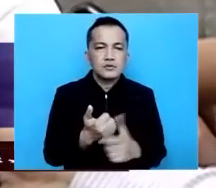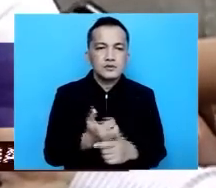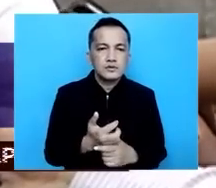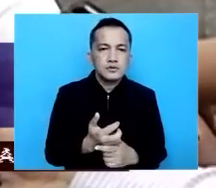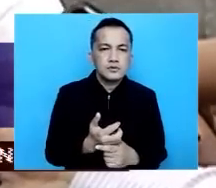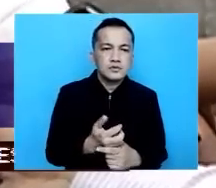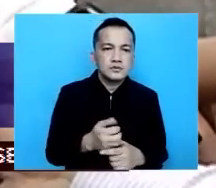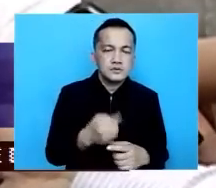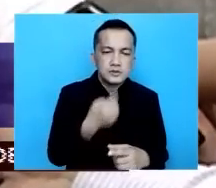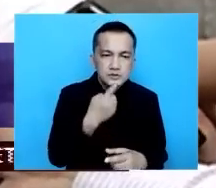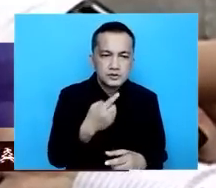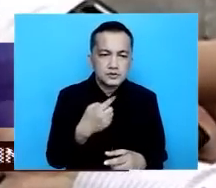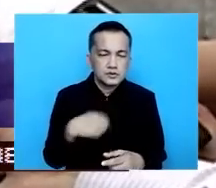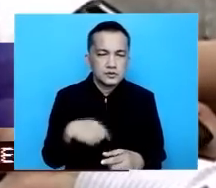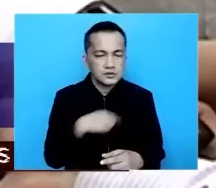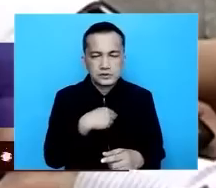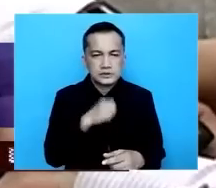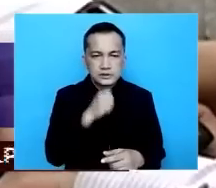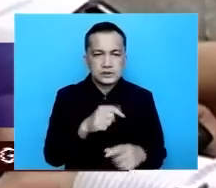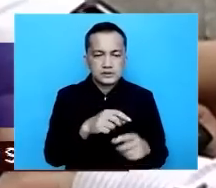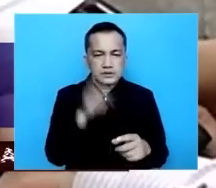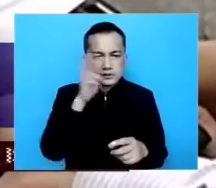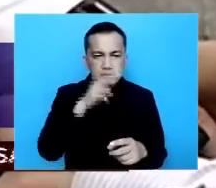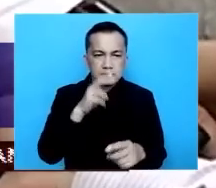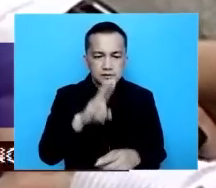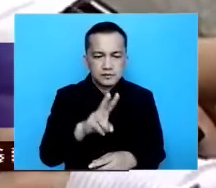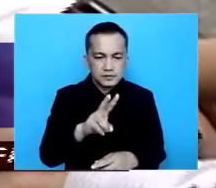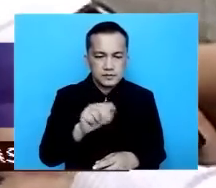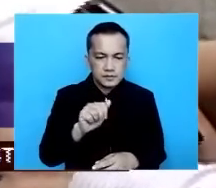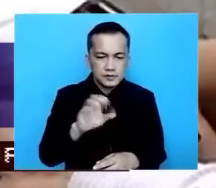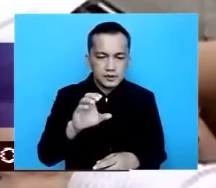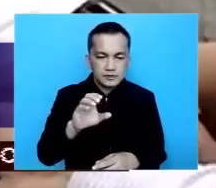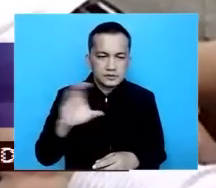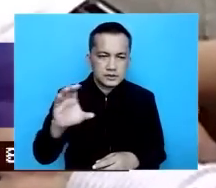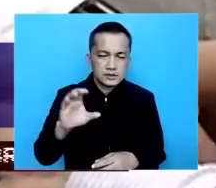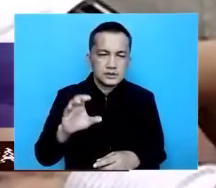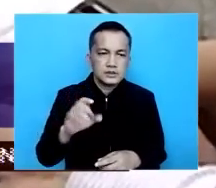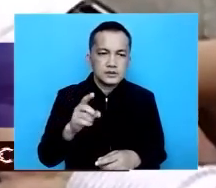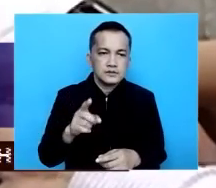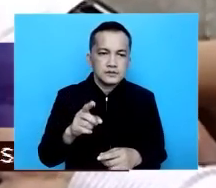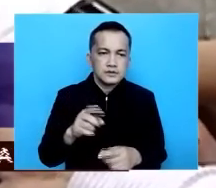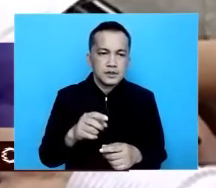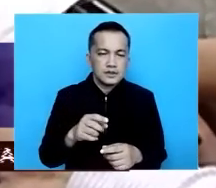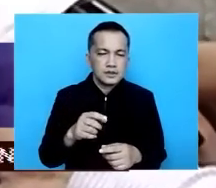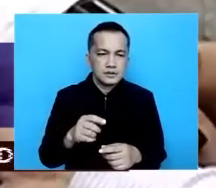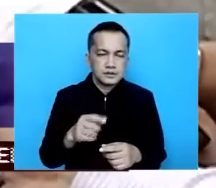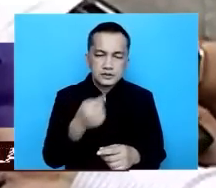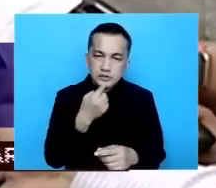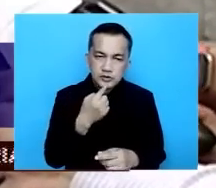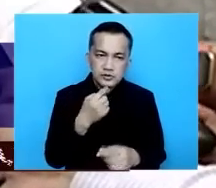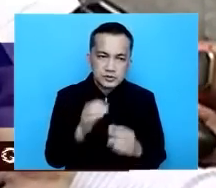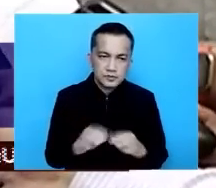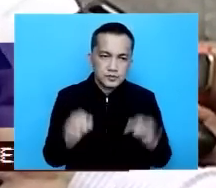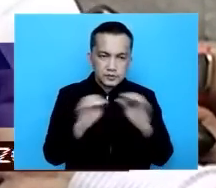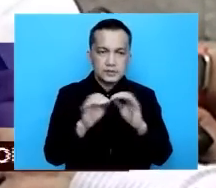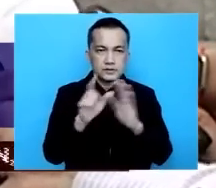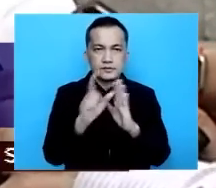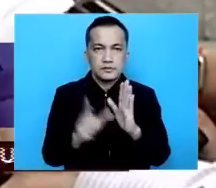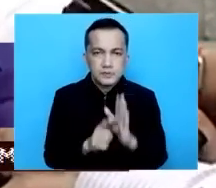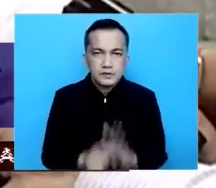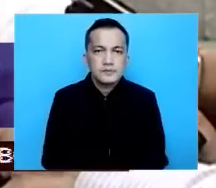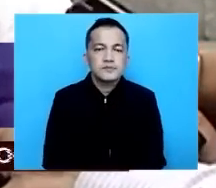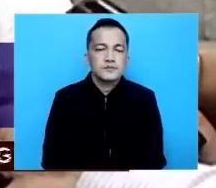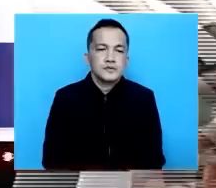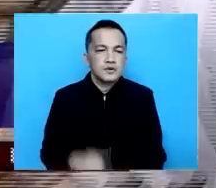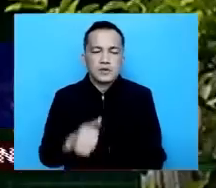rights because the violence against women law is a very serious, is a very important law and we do not want to